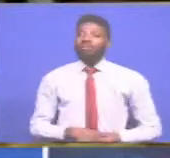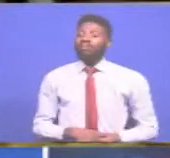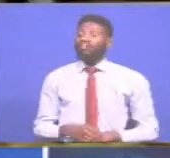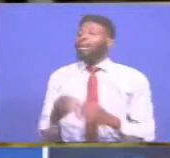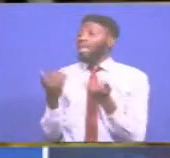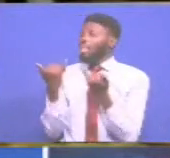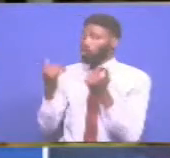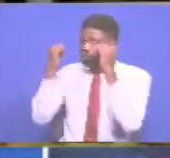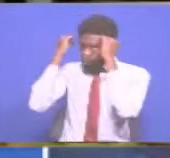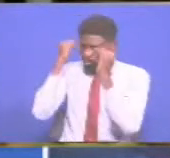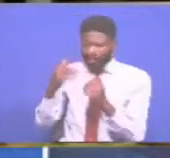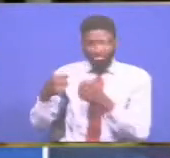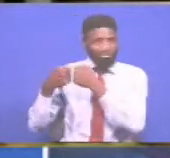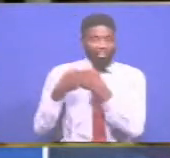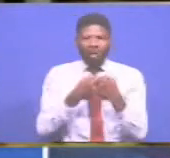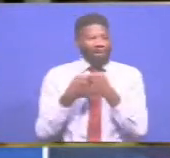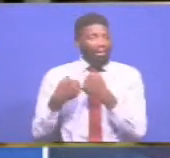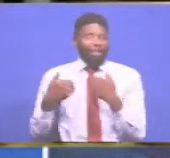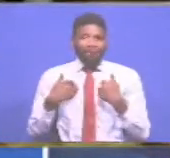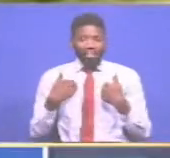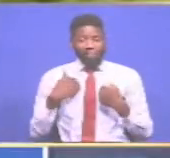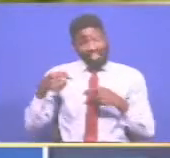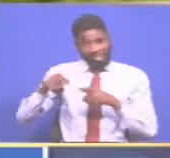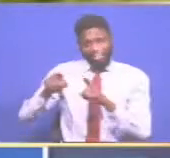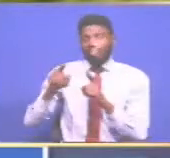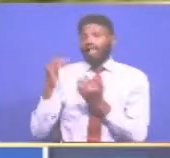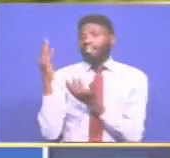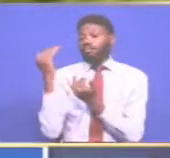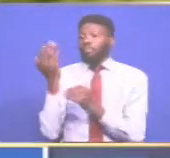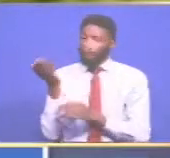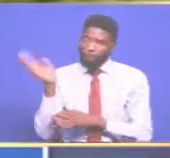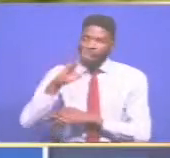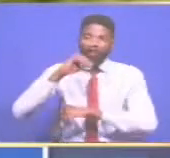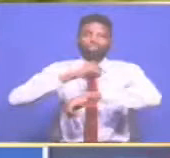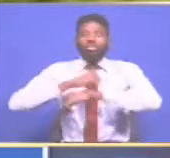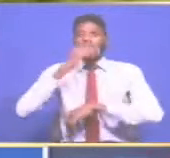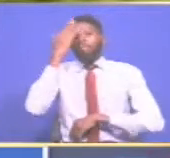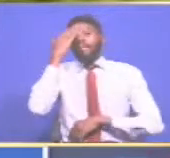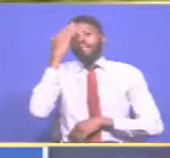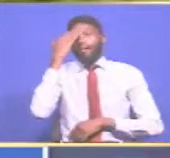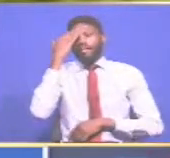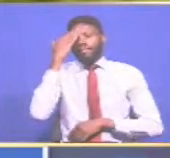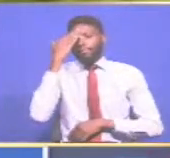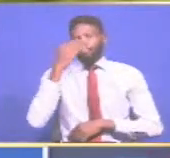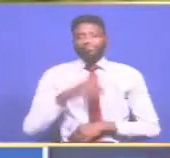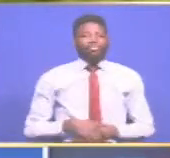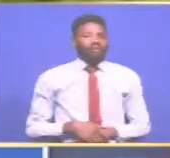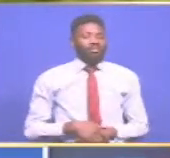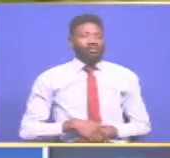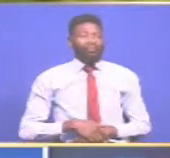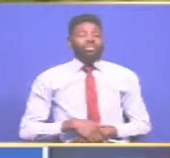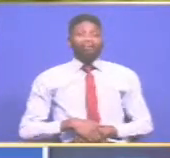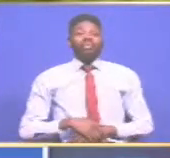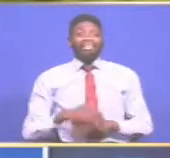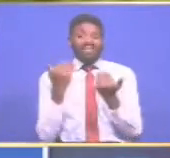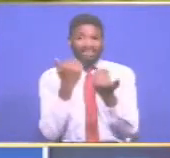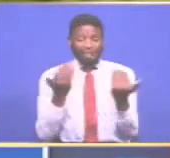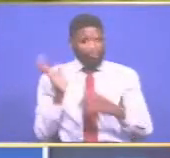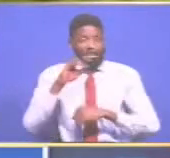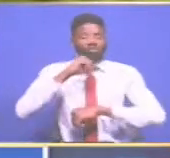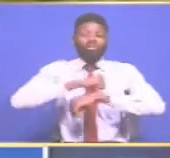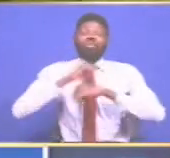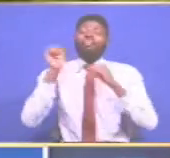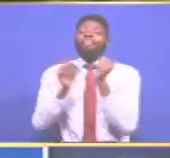learners who are expected to resume learning on Monday. Watoto hawezi fungua shule kwa sababu hapa ni risk. Tunawacha nani wao watoto? Kwa sababu hakuna mtu